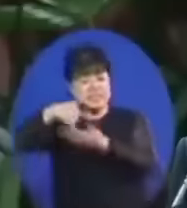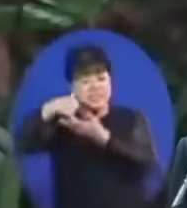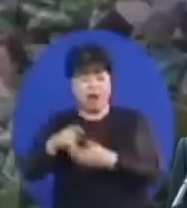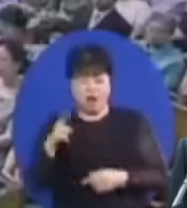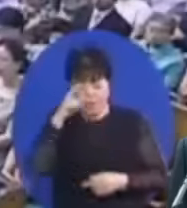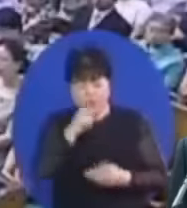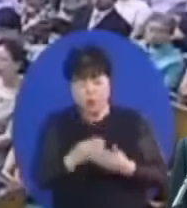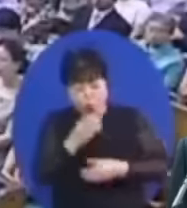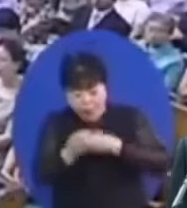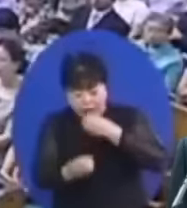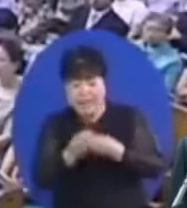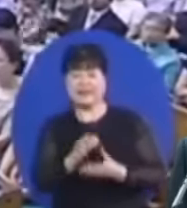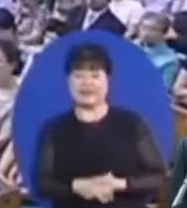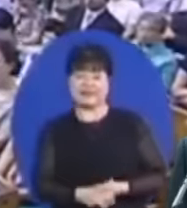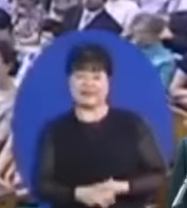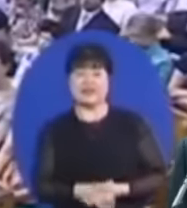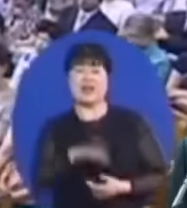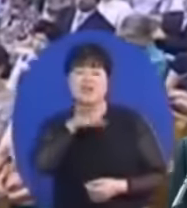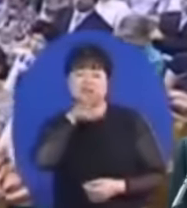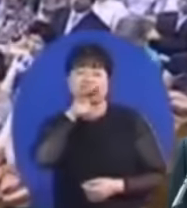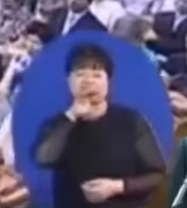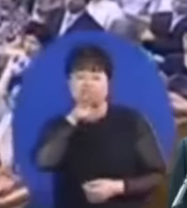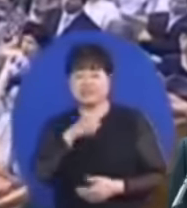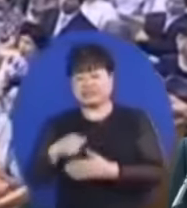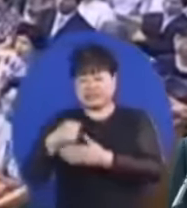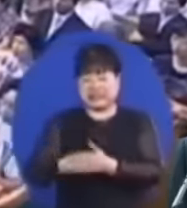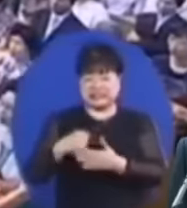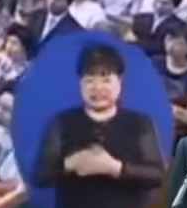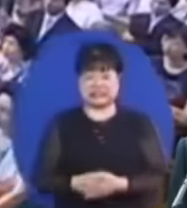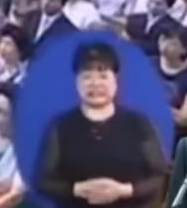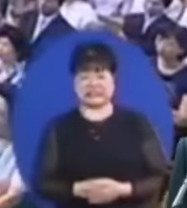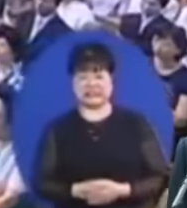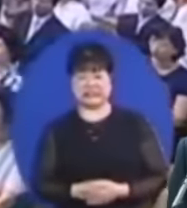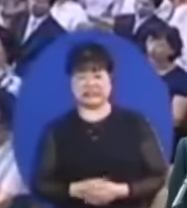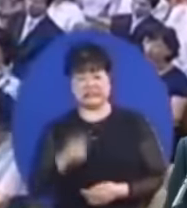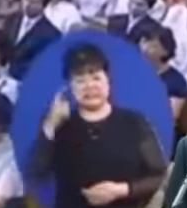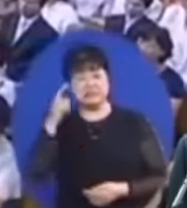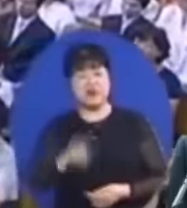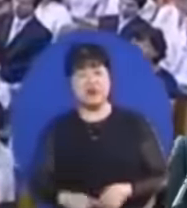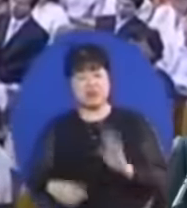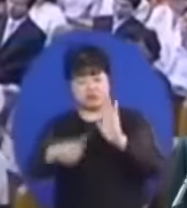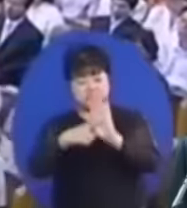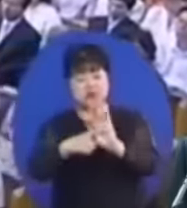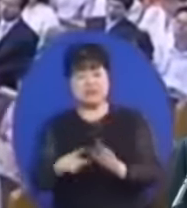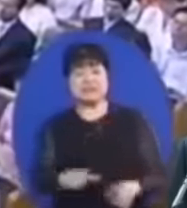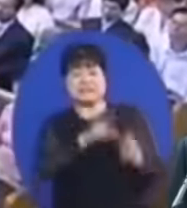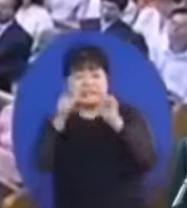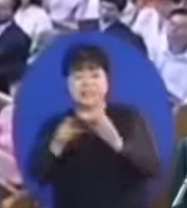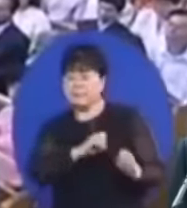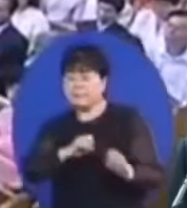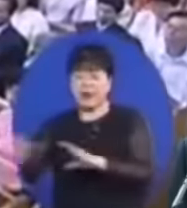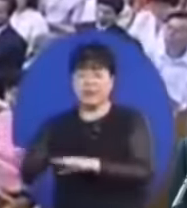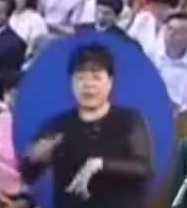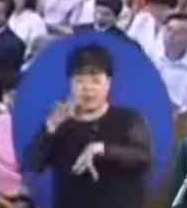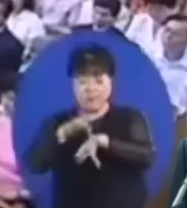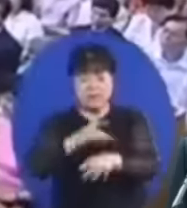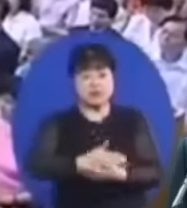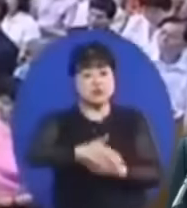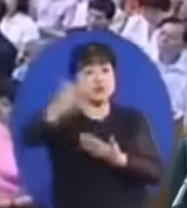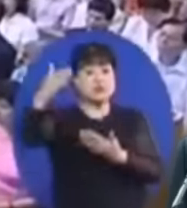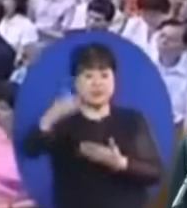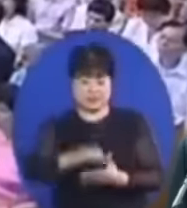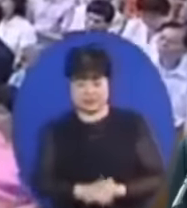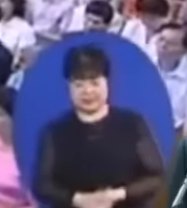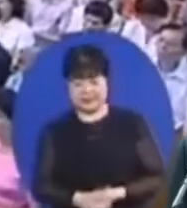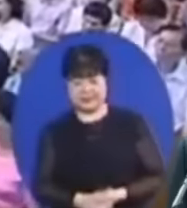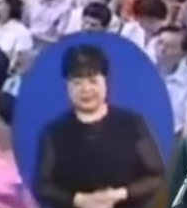것을 다 회개해야 되는 것입니다. 원망, 불평, 단식, 부정적인 삶을 벗어버리고 세상과 마귀를 쫓는 삶을